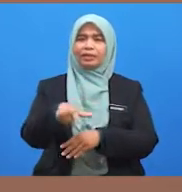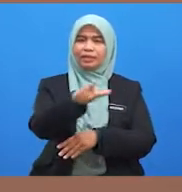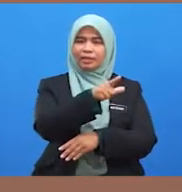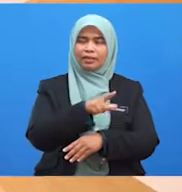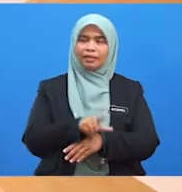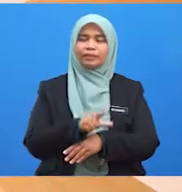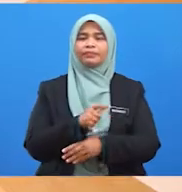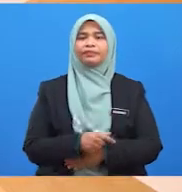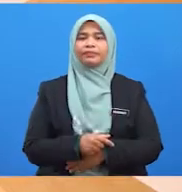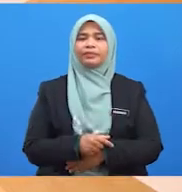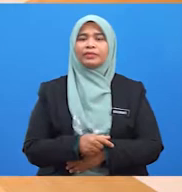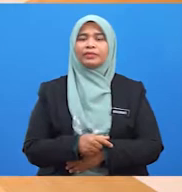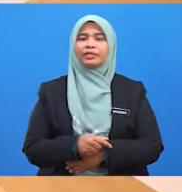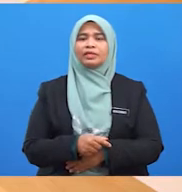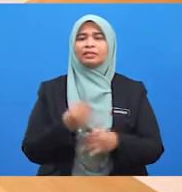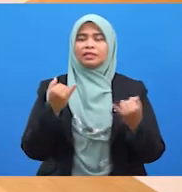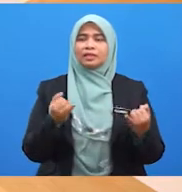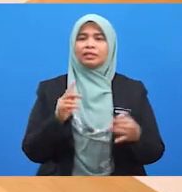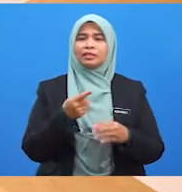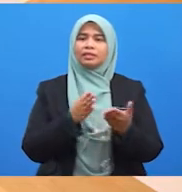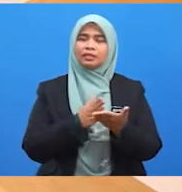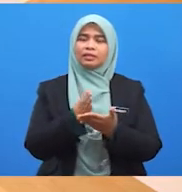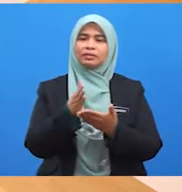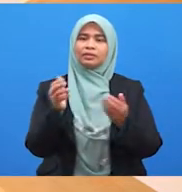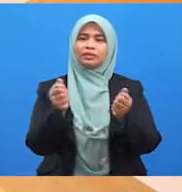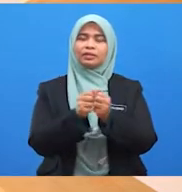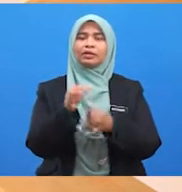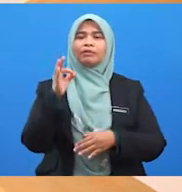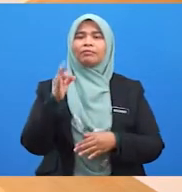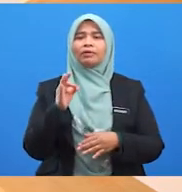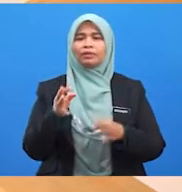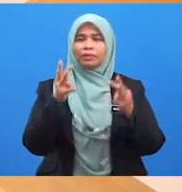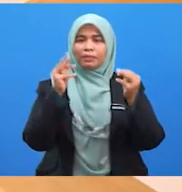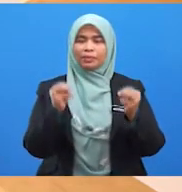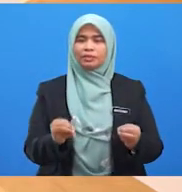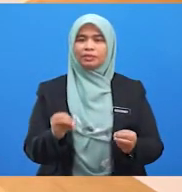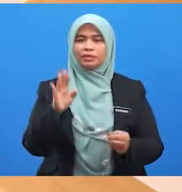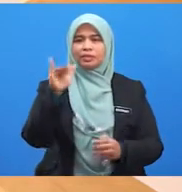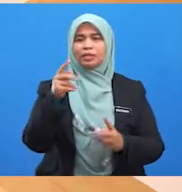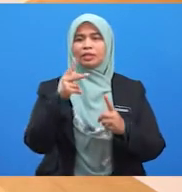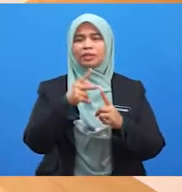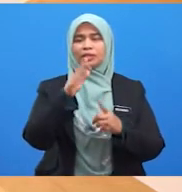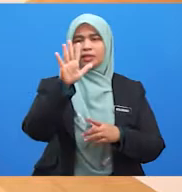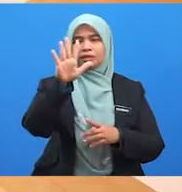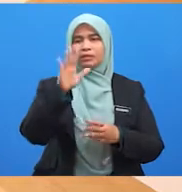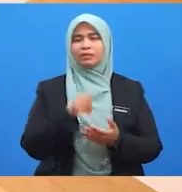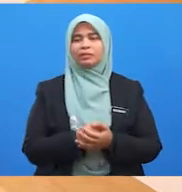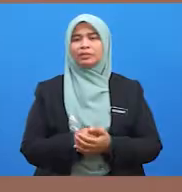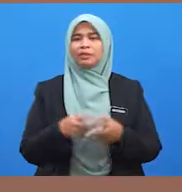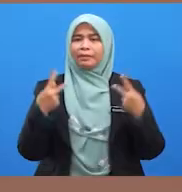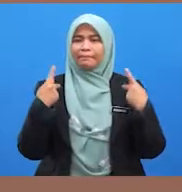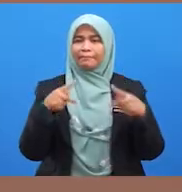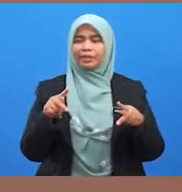bukan? Baiklah murid-murid, sekarang kita teruskan dengan faktor manusia yang kelima,